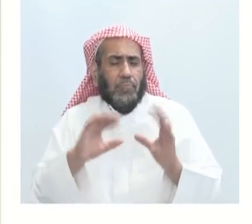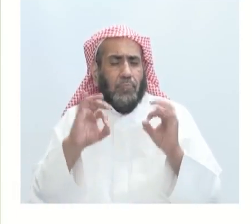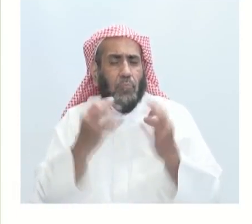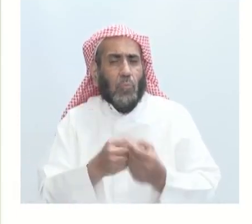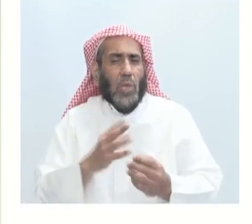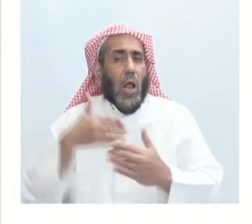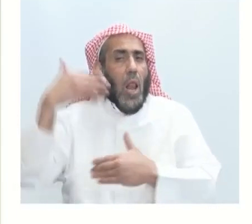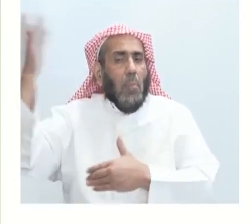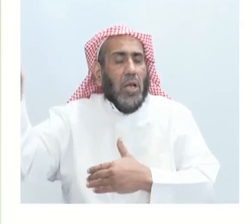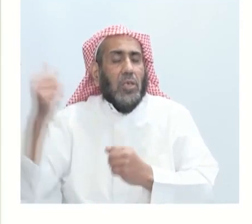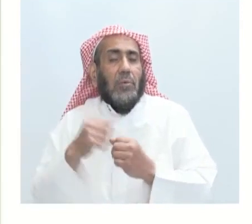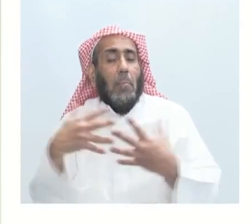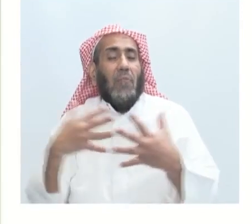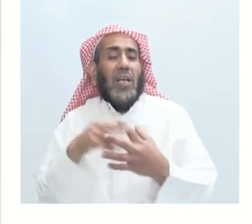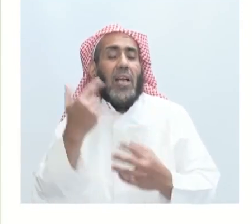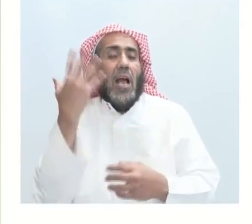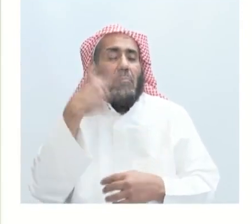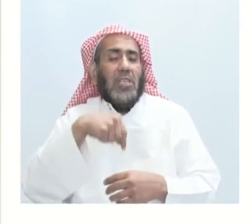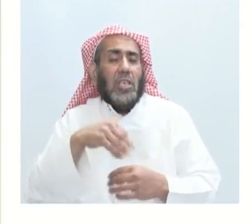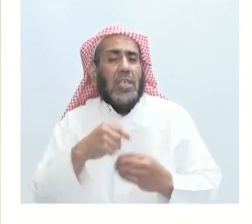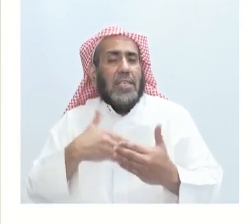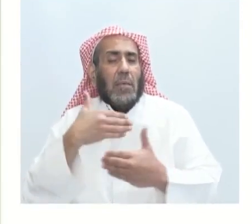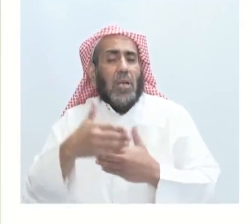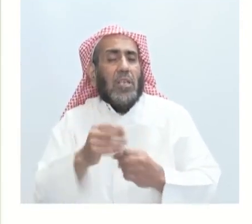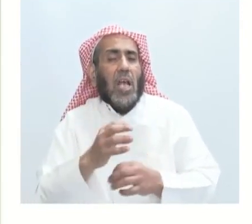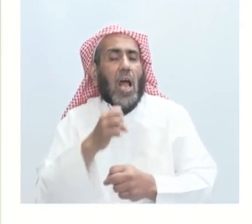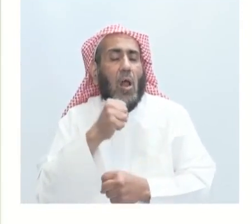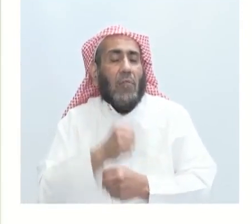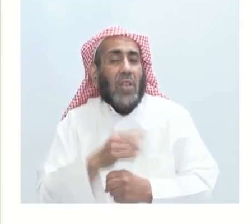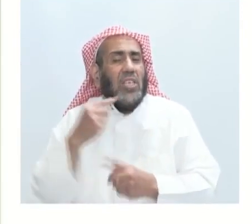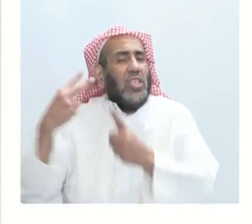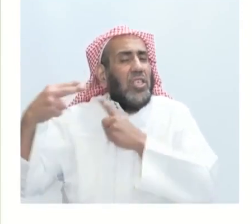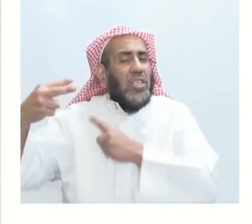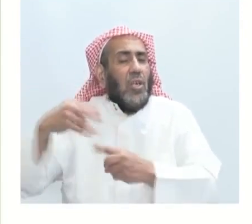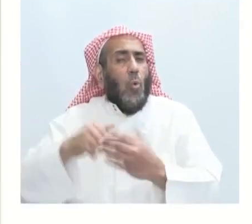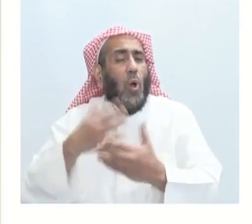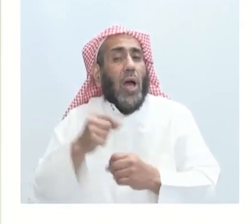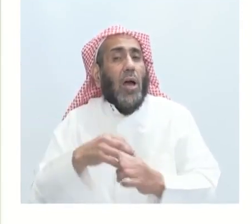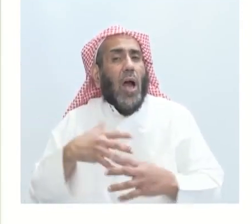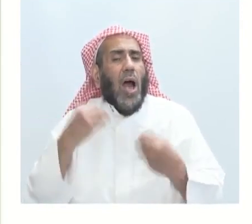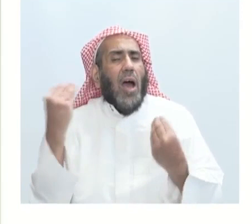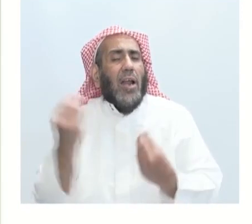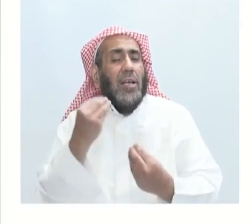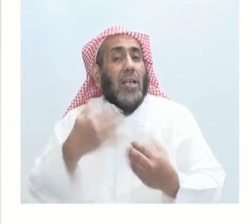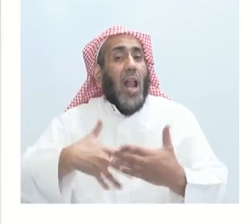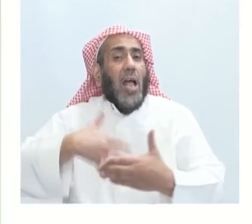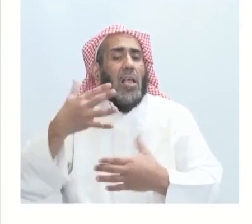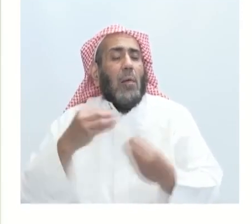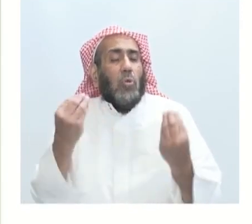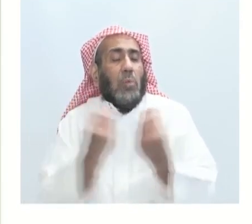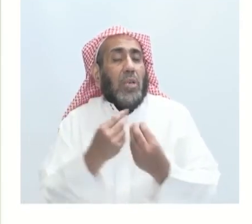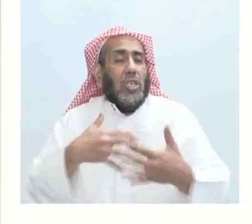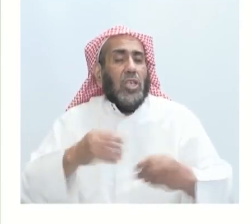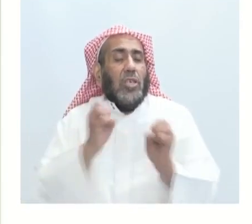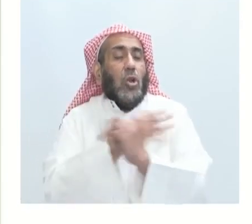المهجر مع بعضهم اما في القرن ال 15م عشر استمر الاتجاه المحافظه على الشعر العربي الحديث وظهرت حركه الحداثه متضمن الشعر